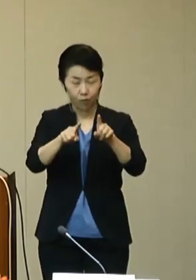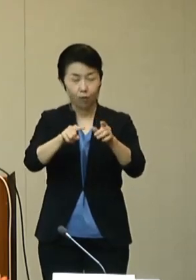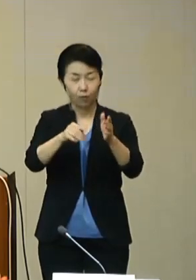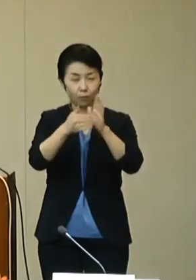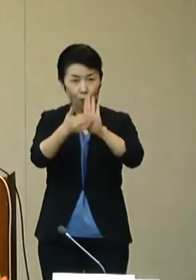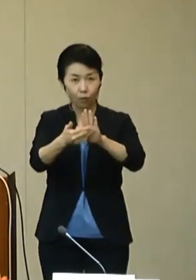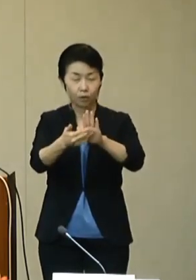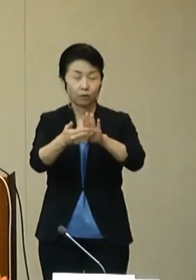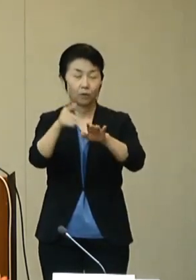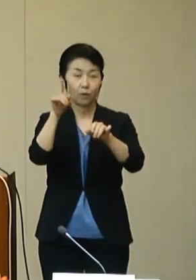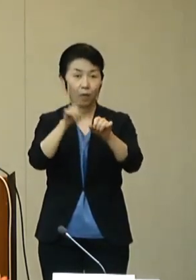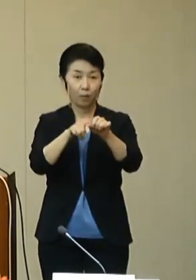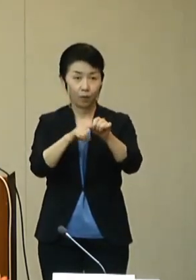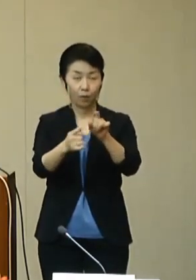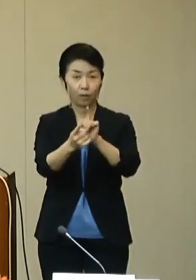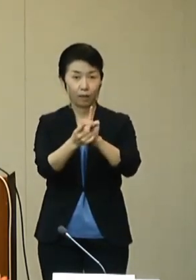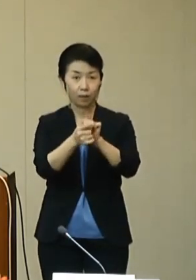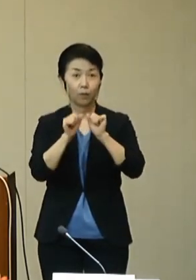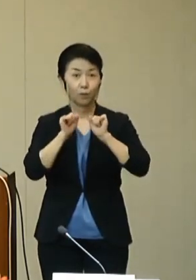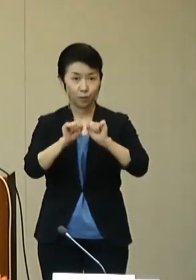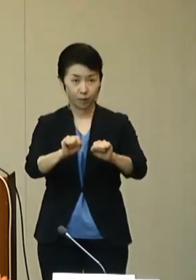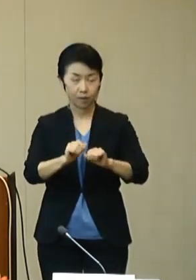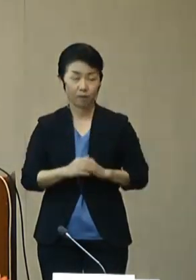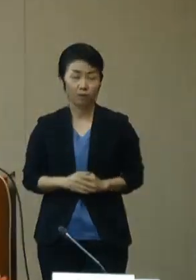らなる対策を講じてまいります。